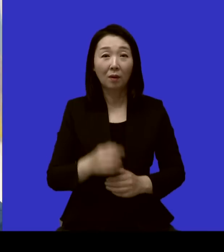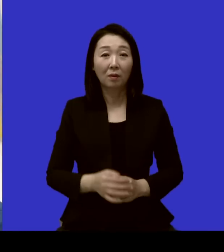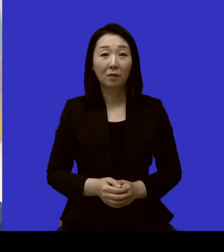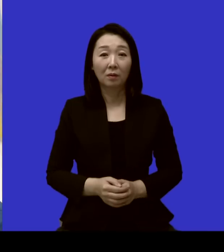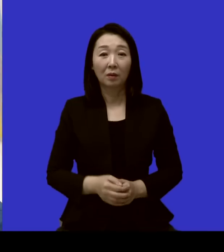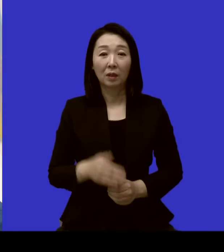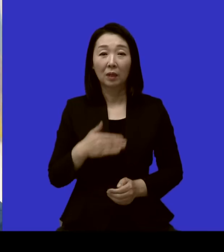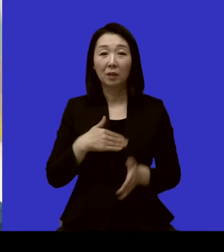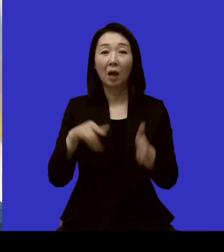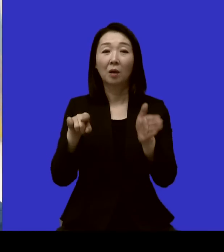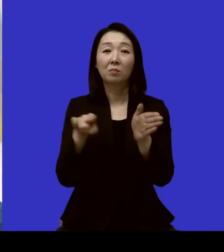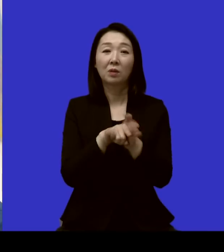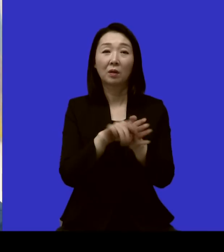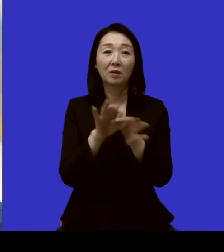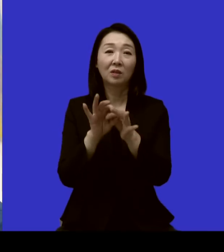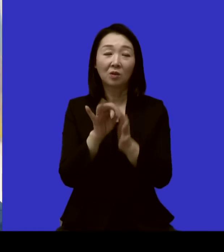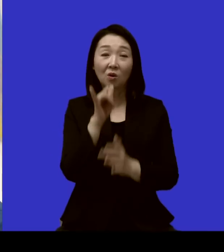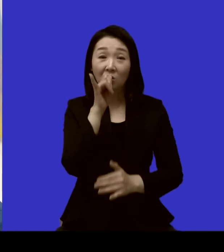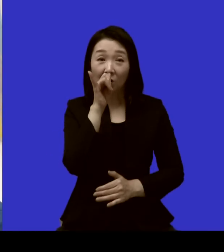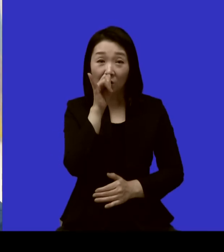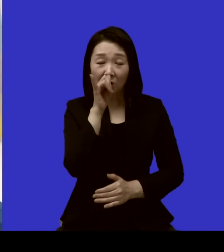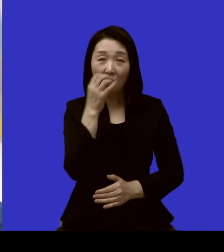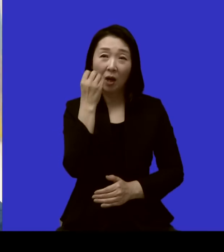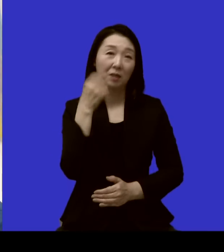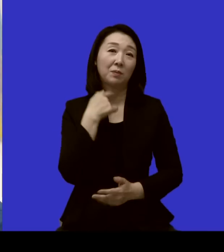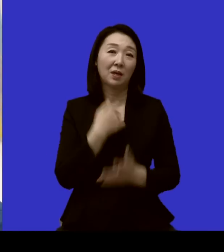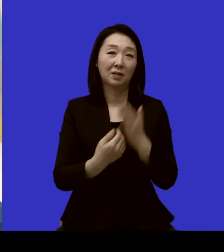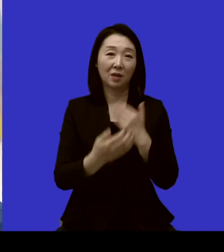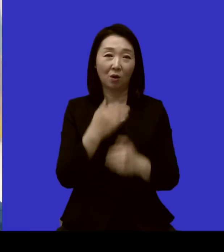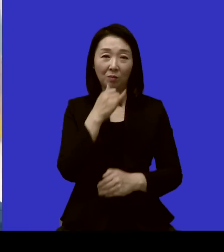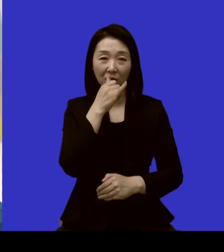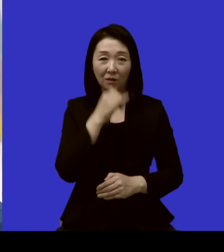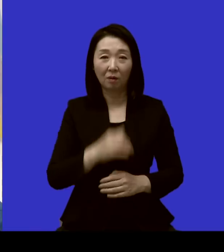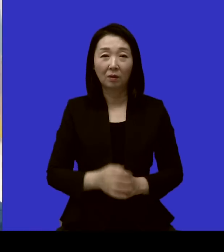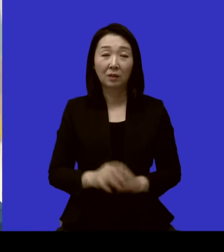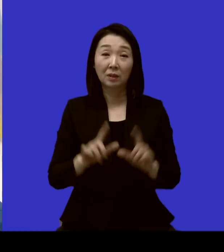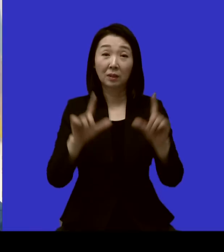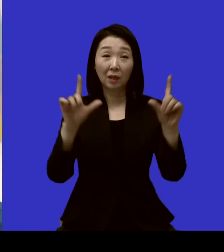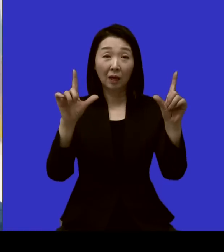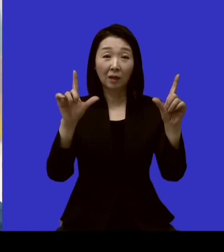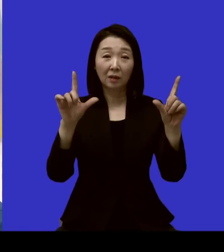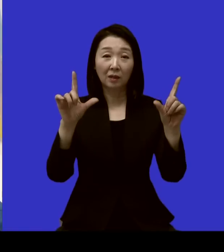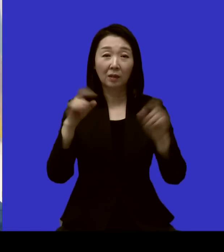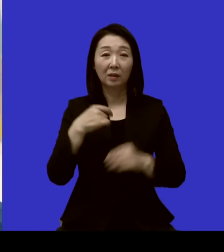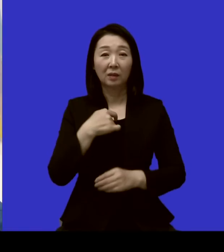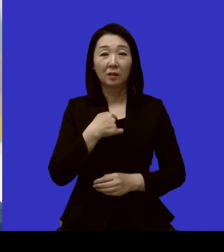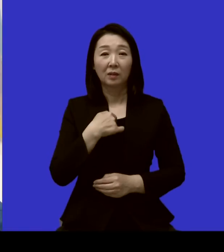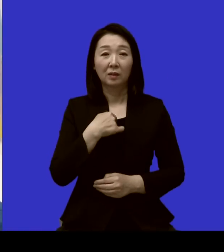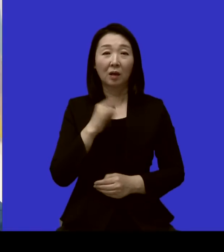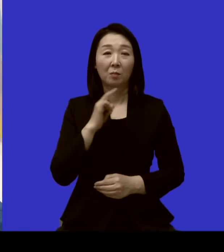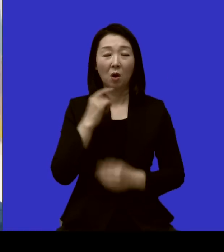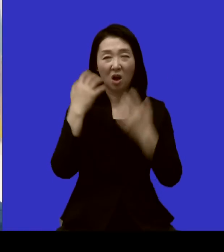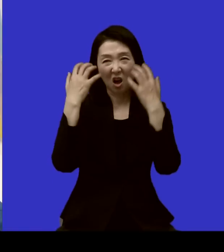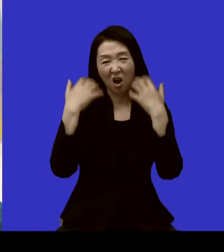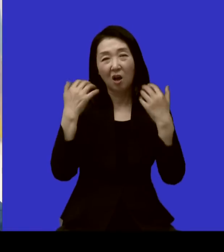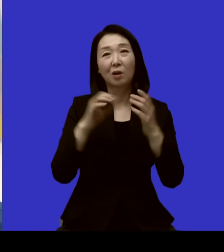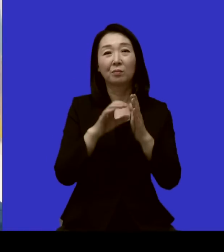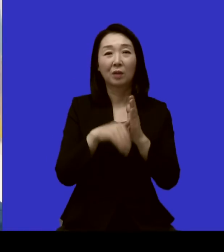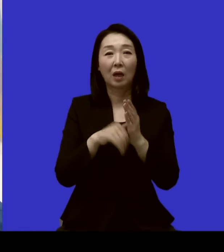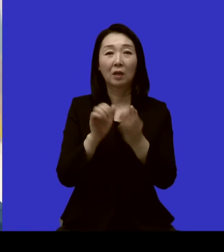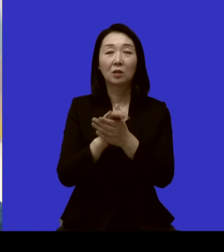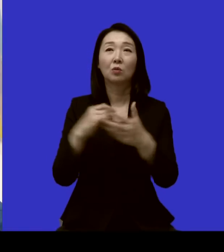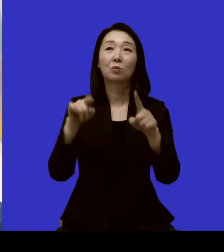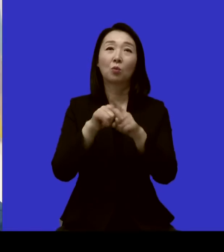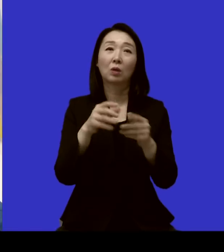저의 신앙과 좀 연결되어 있는 좀 신비한 체험이긴 한데 예. 그 날이 이제 솔직히 제일 여름이었고 친구들이